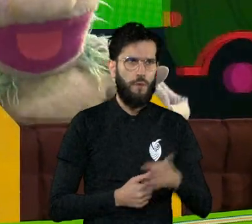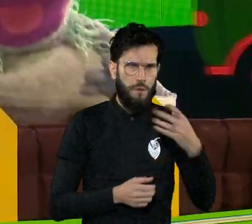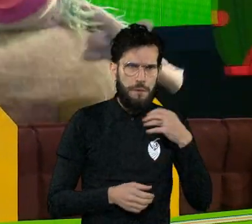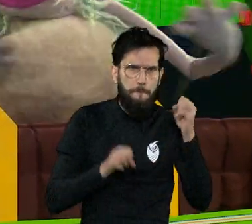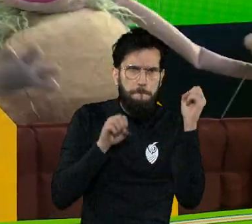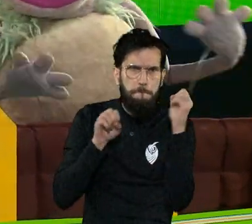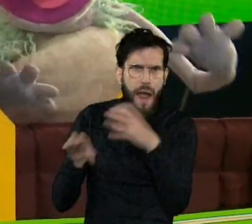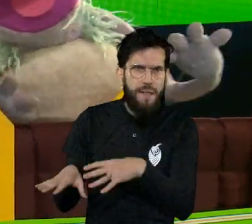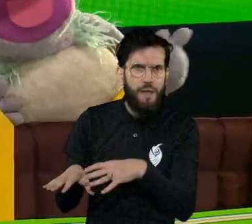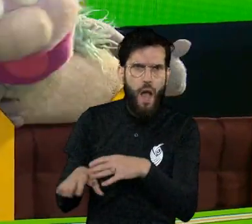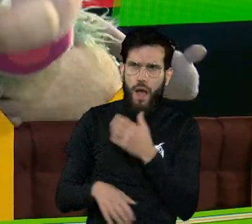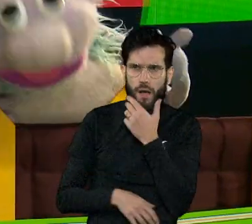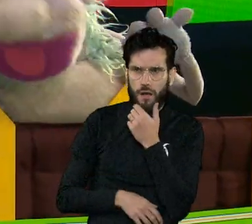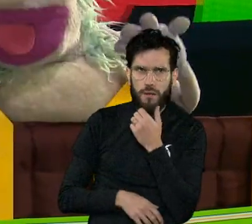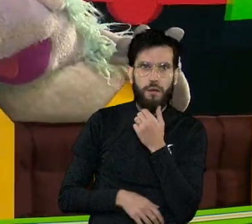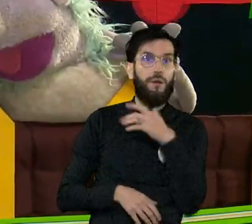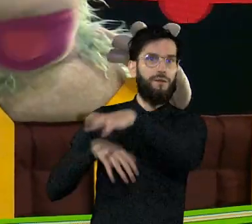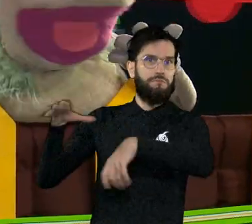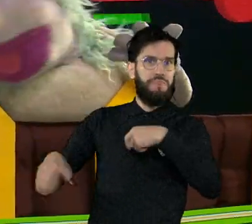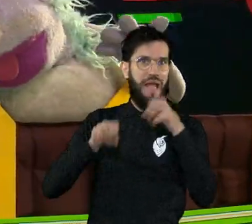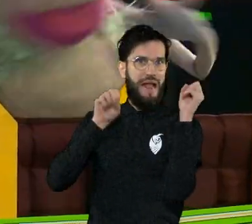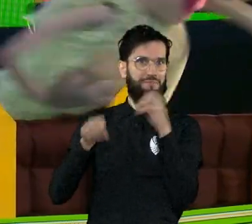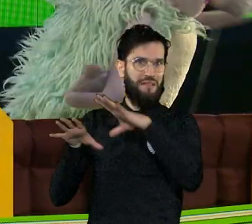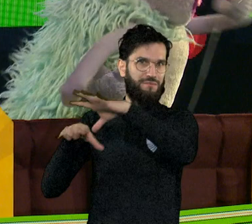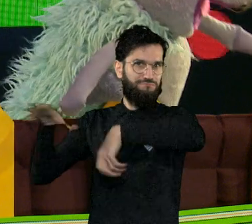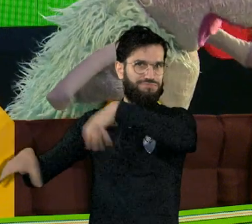Smetiari? Všetky smeti pobrali.